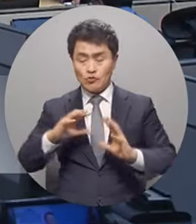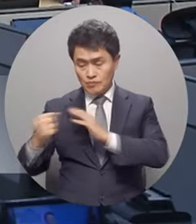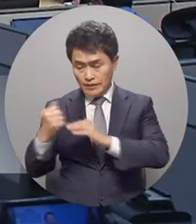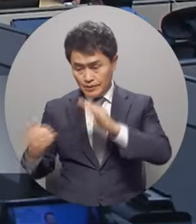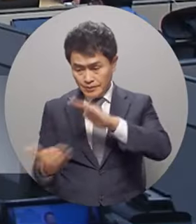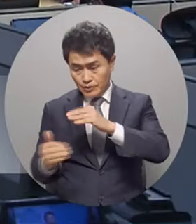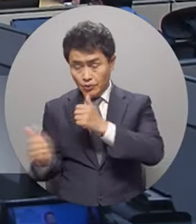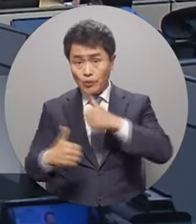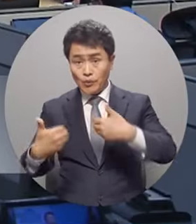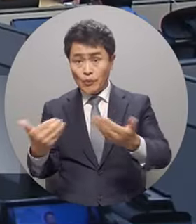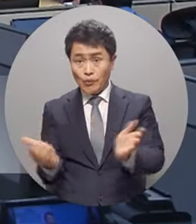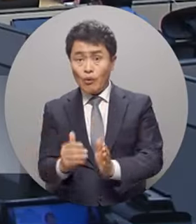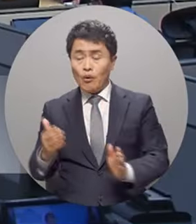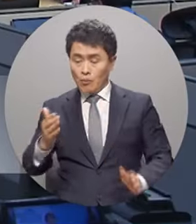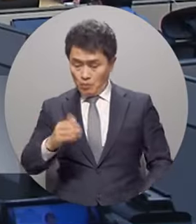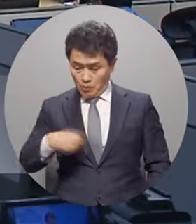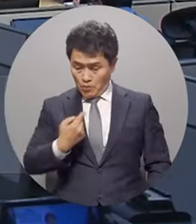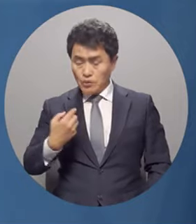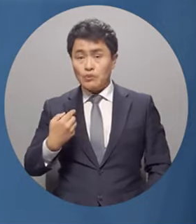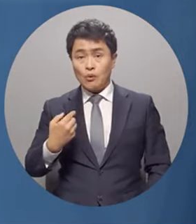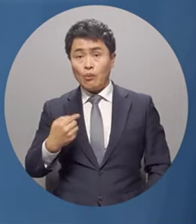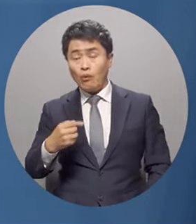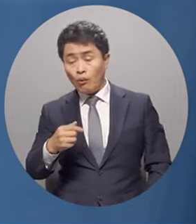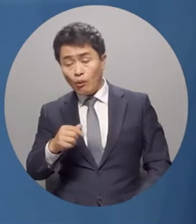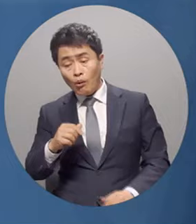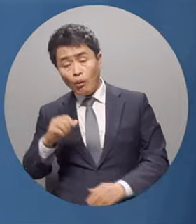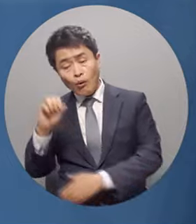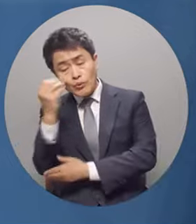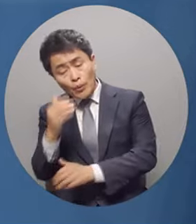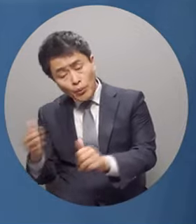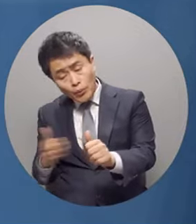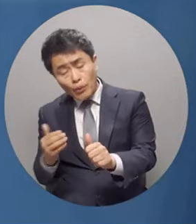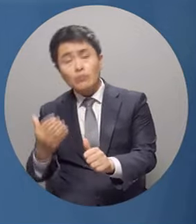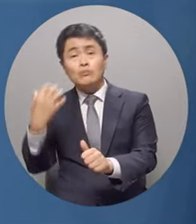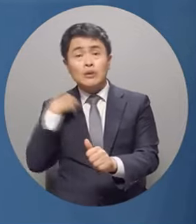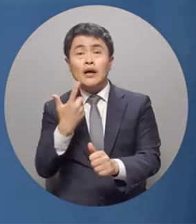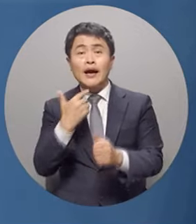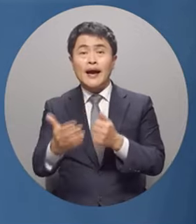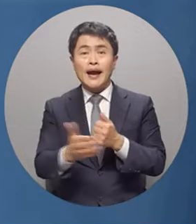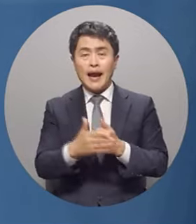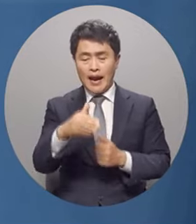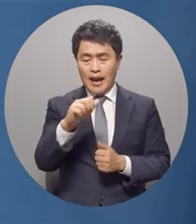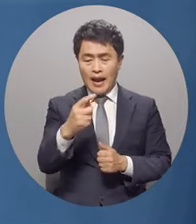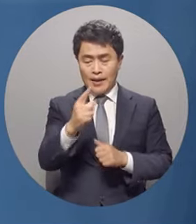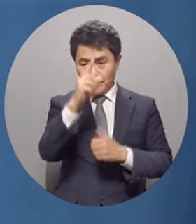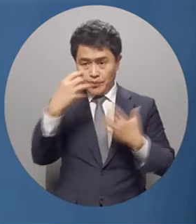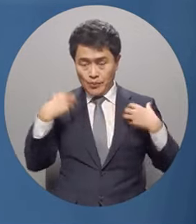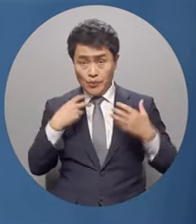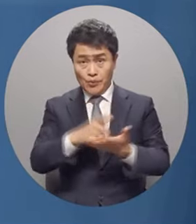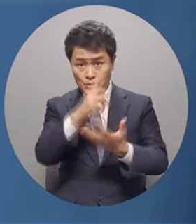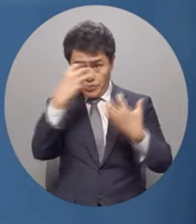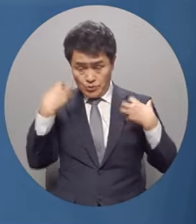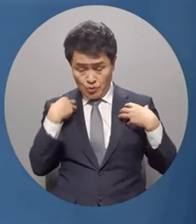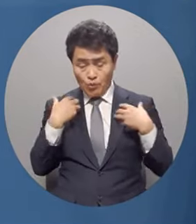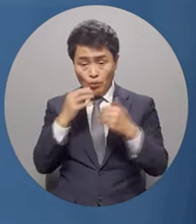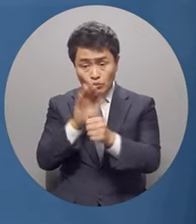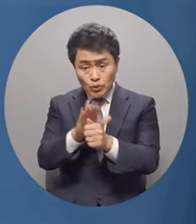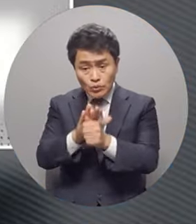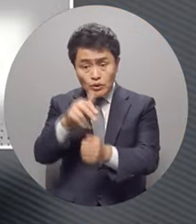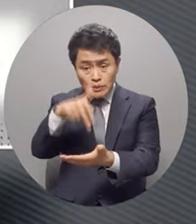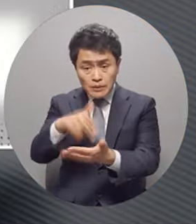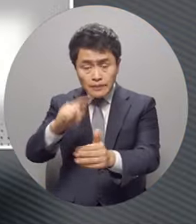자신도 여론 조성에 가담했다고 말했습니다 한동훈 법무부 장관 시절 정권을 돕는 차원에서 동참했다는